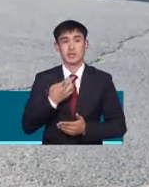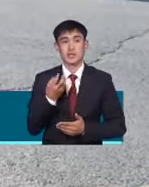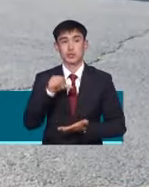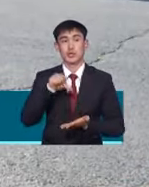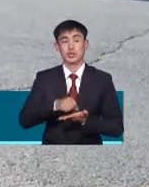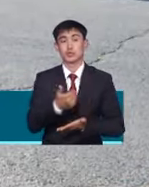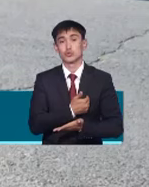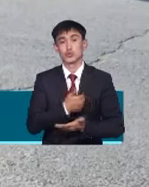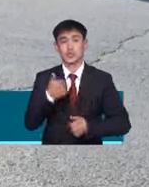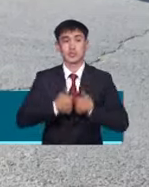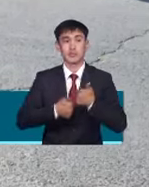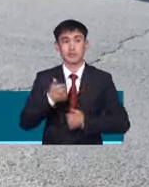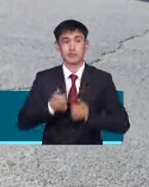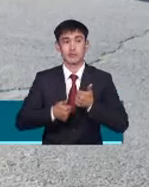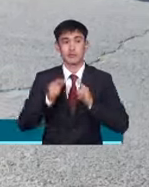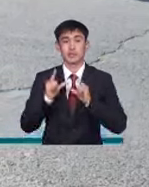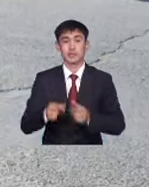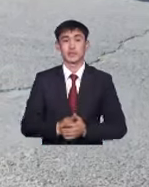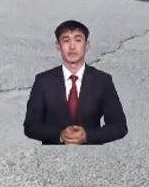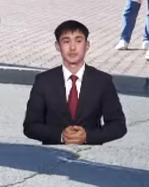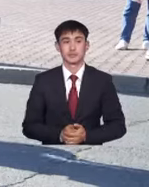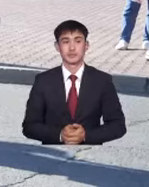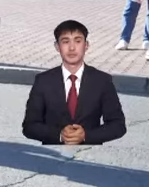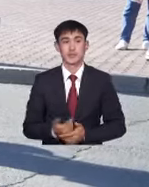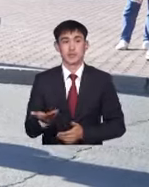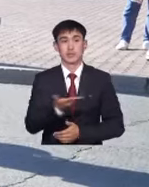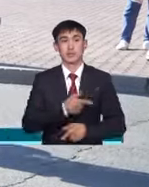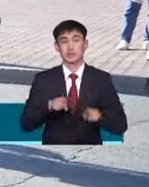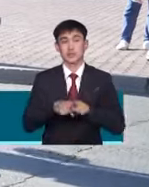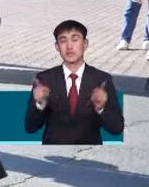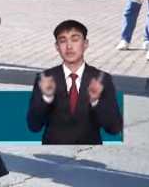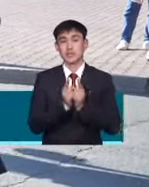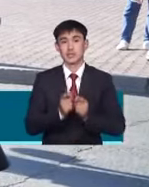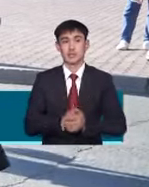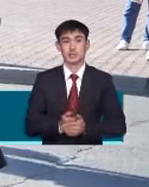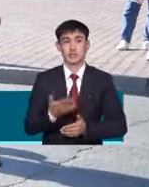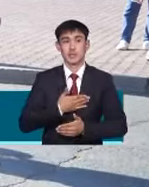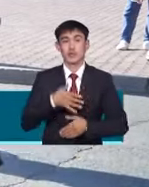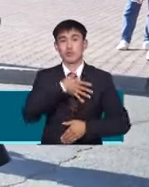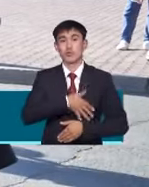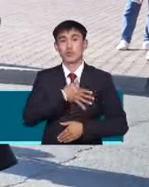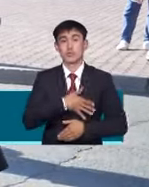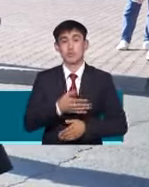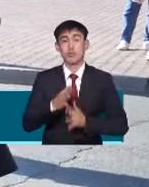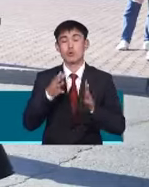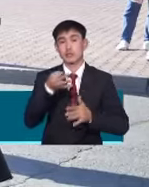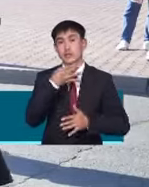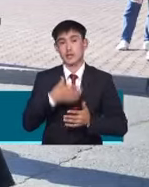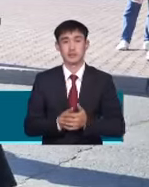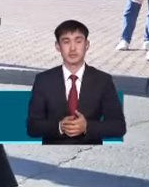хочу на такие соревнования поехать нас вот так классно встретили мне в Грузии больше всего